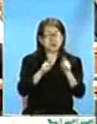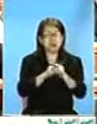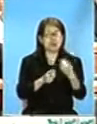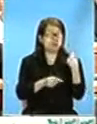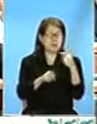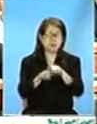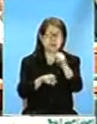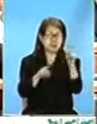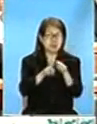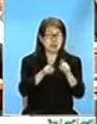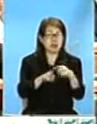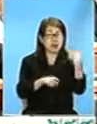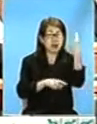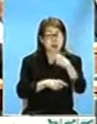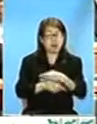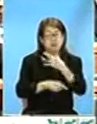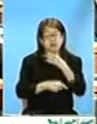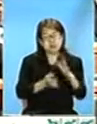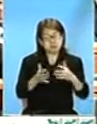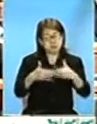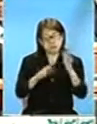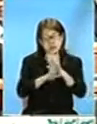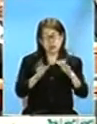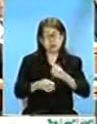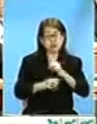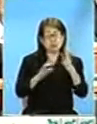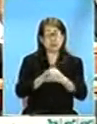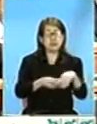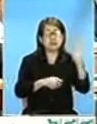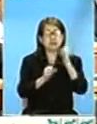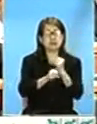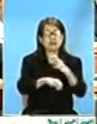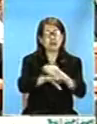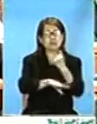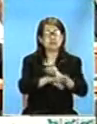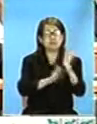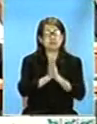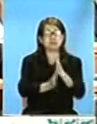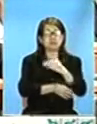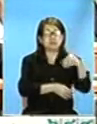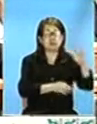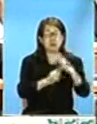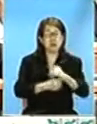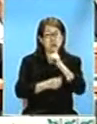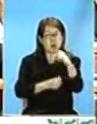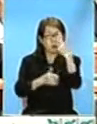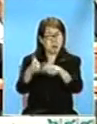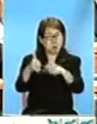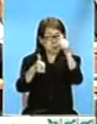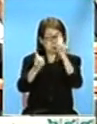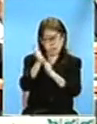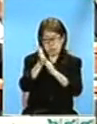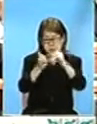พ้นจากสภาพเหล่านี้มักจะไม่เข้ามาทำการเมืองดังนั้นผมจึงไม่ยกใครให้เป็นเทวดาในทางการเ